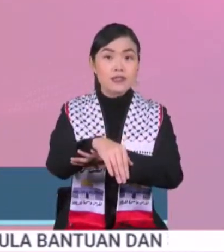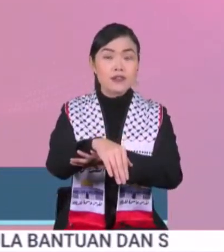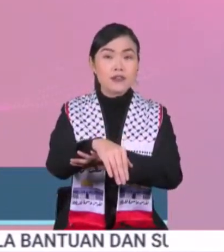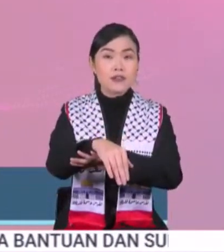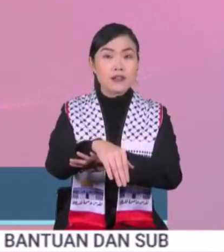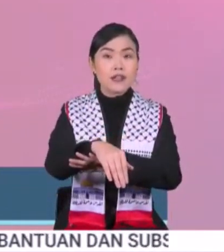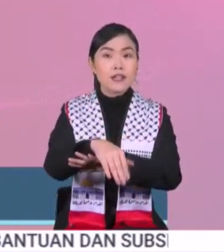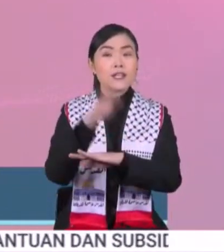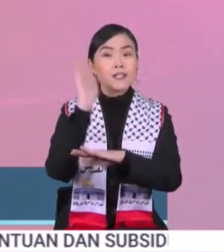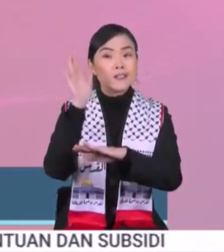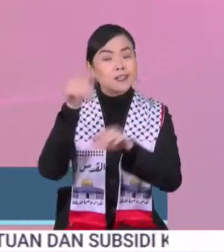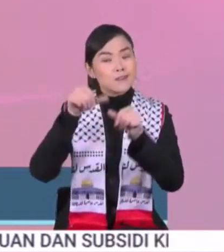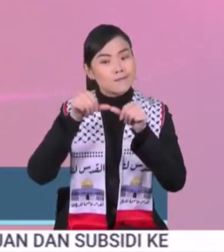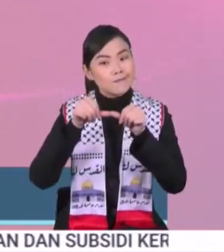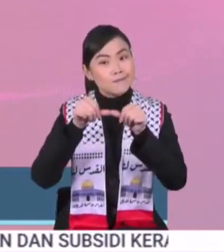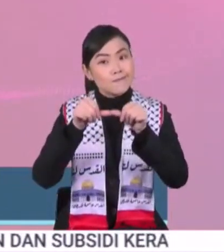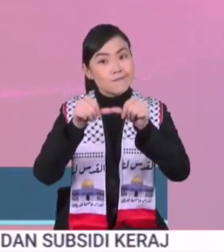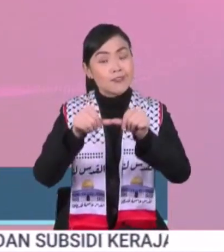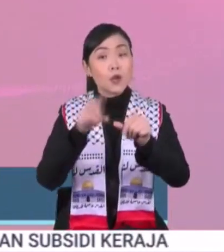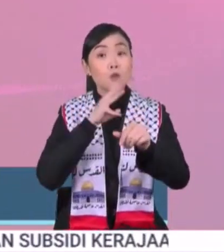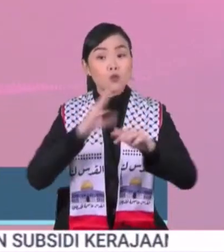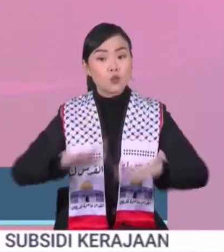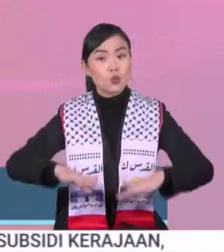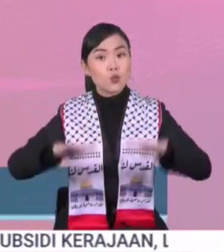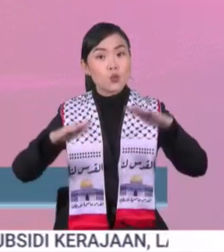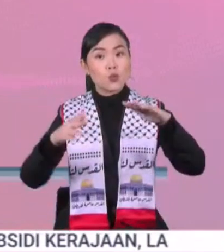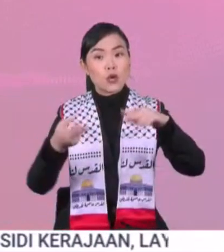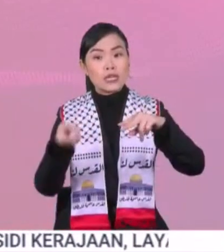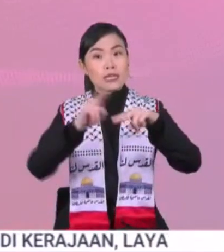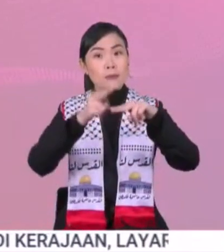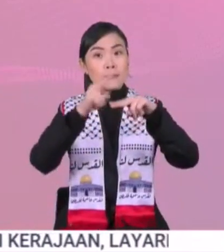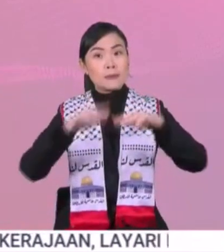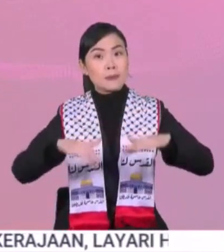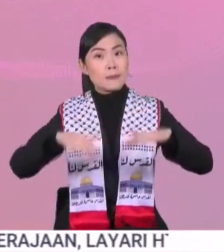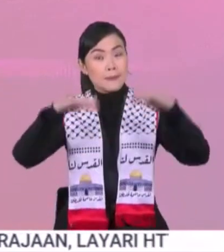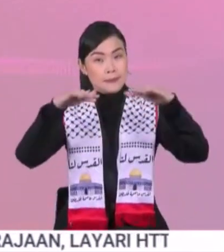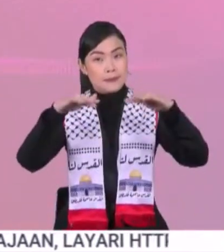akan terus meningkat. Itu saja dapat saya kongsikan, Sahih, untuk